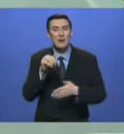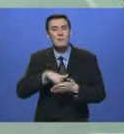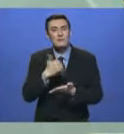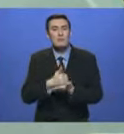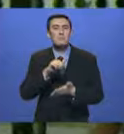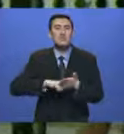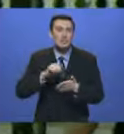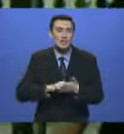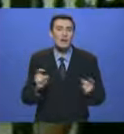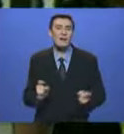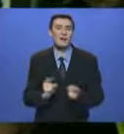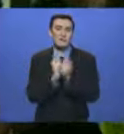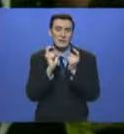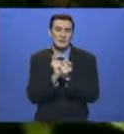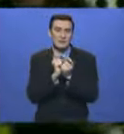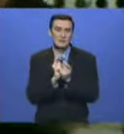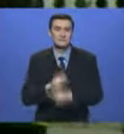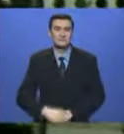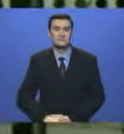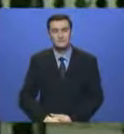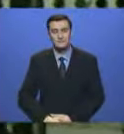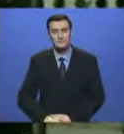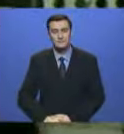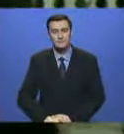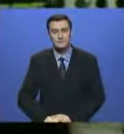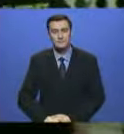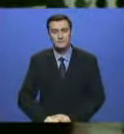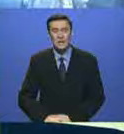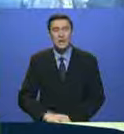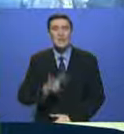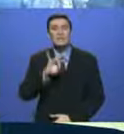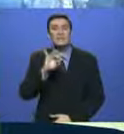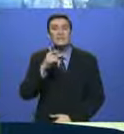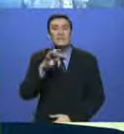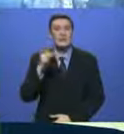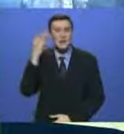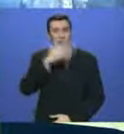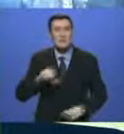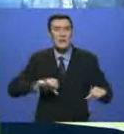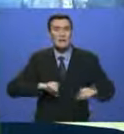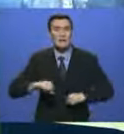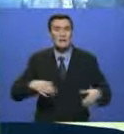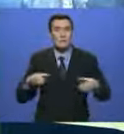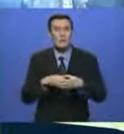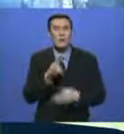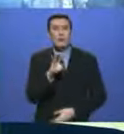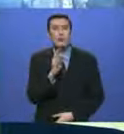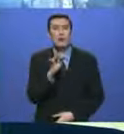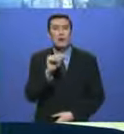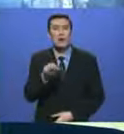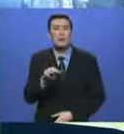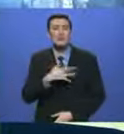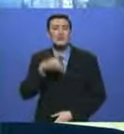версия случившегося – конфликт на бытовой почве. В Нигерии боевики террористической группировки Боко Харам